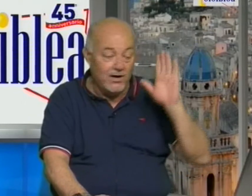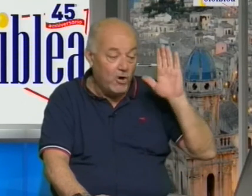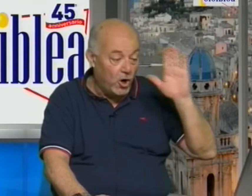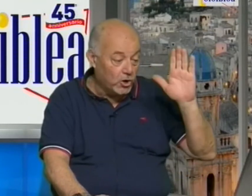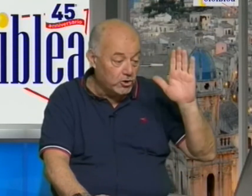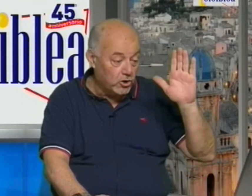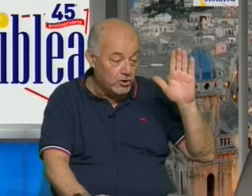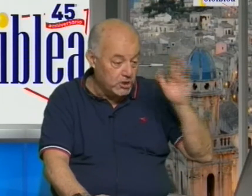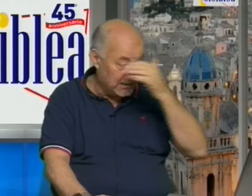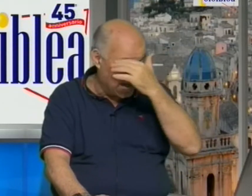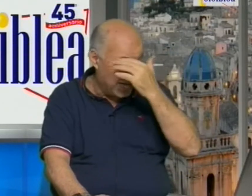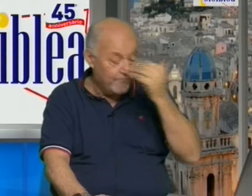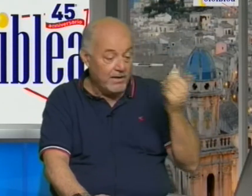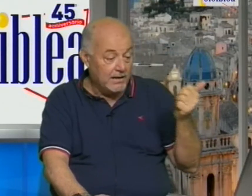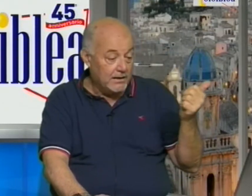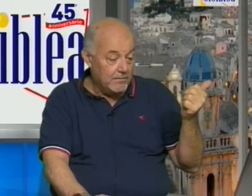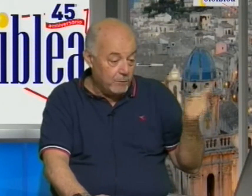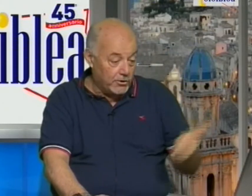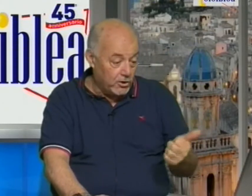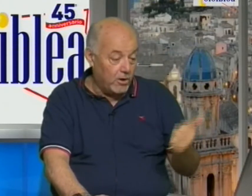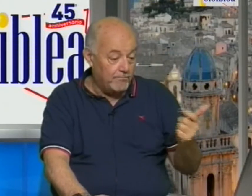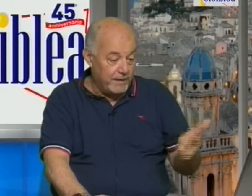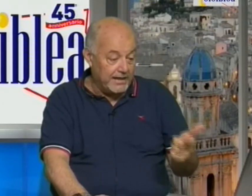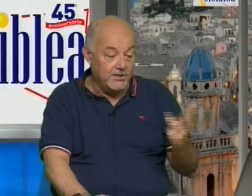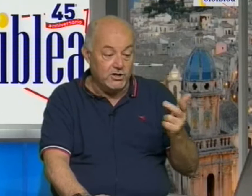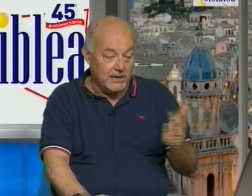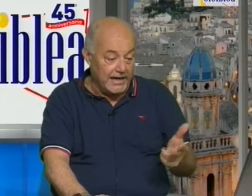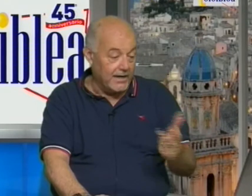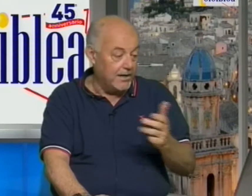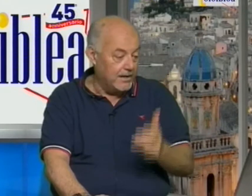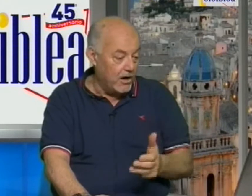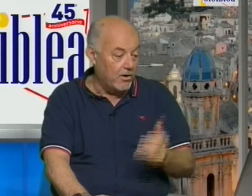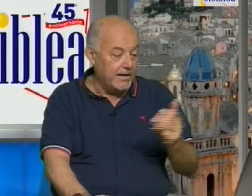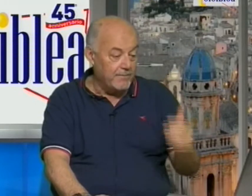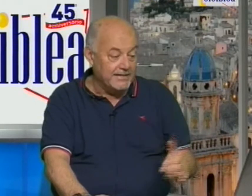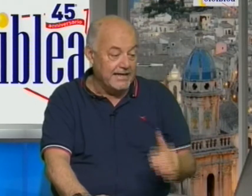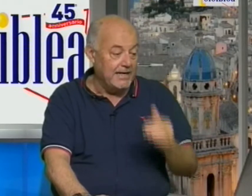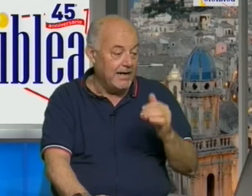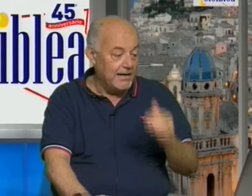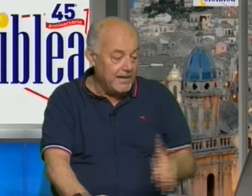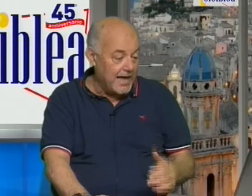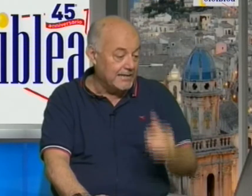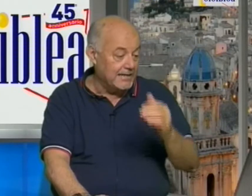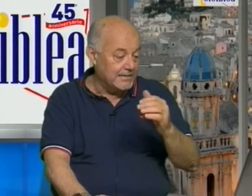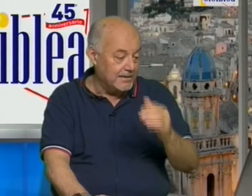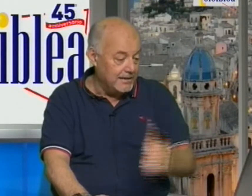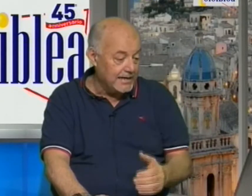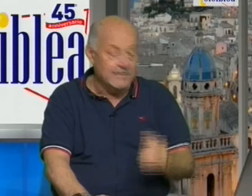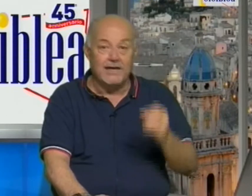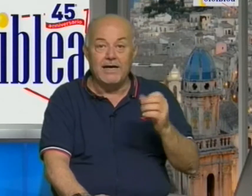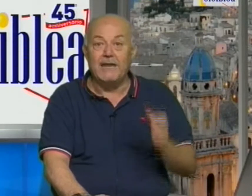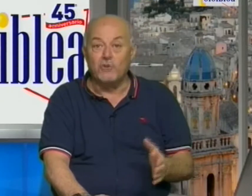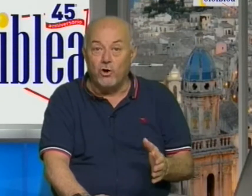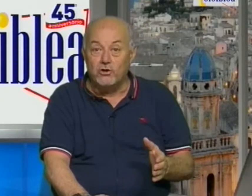Francia, 8 città, Bordeaux, Parigi, Lille, Lione, Marsiglia, Nantes,